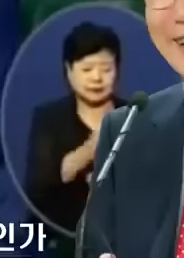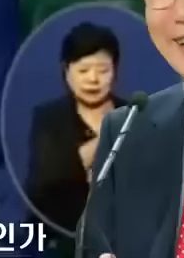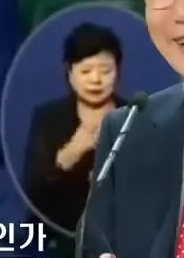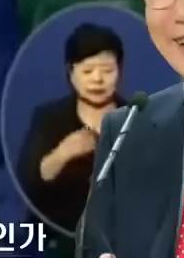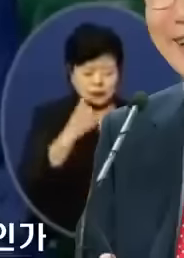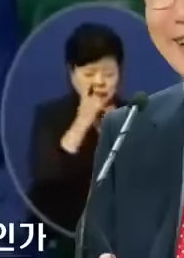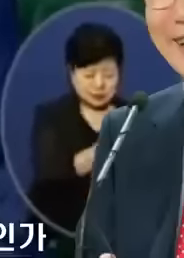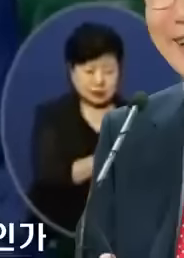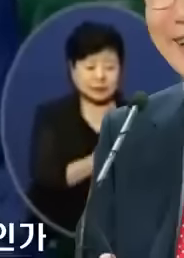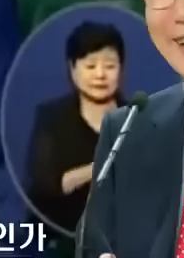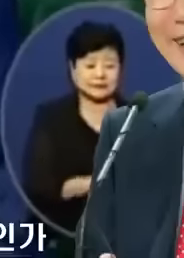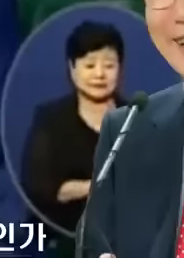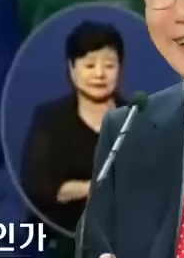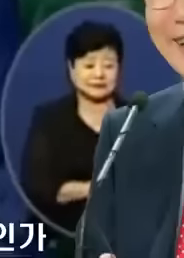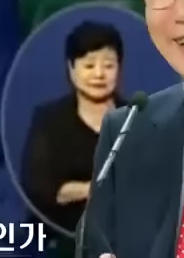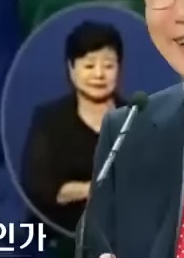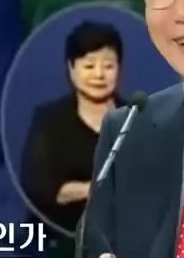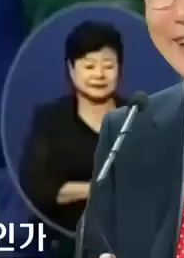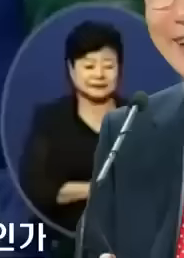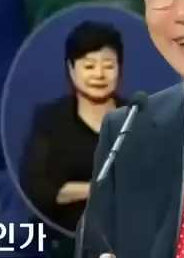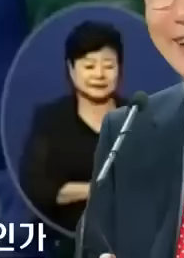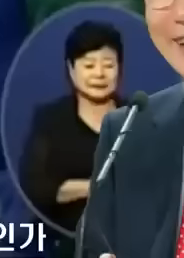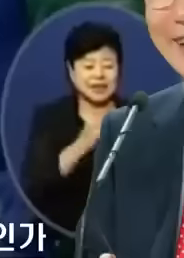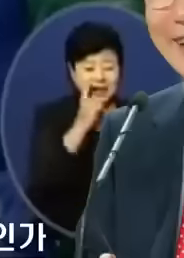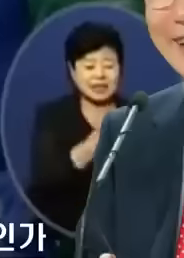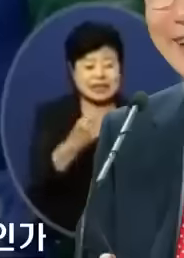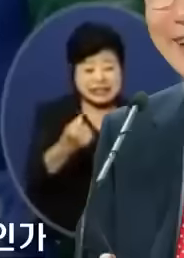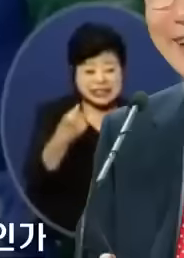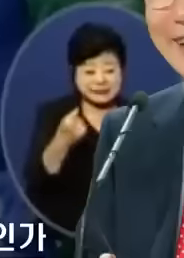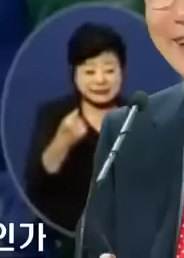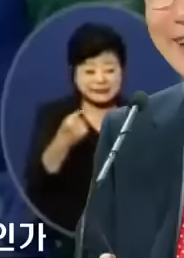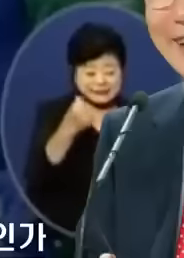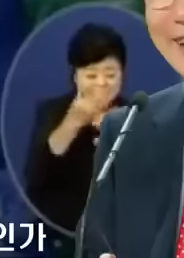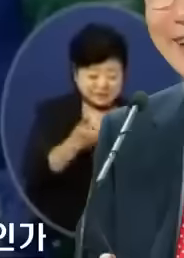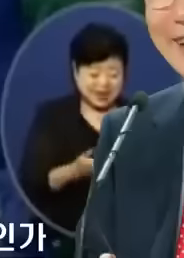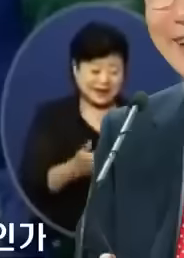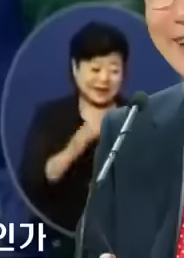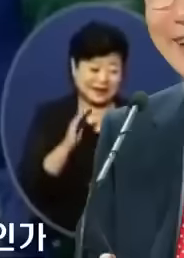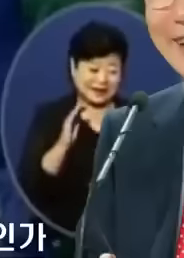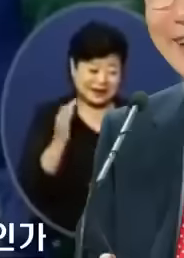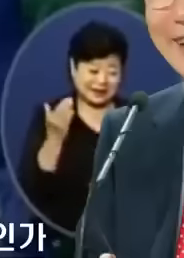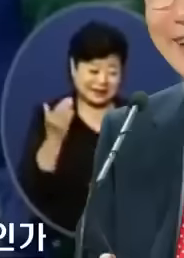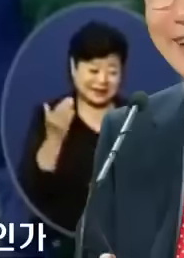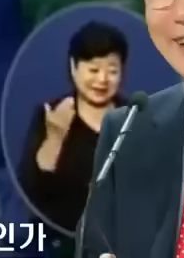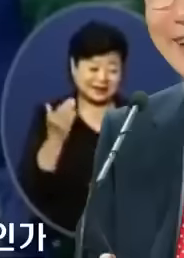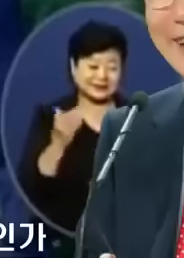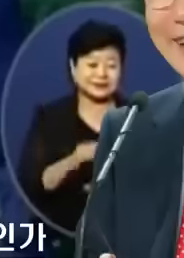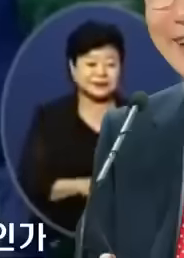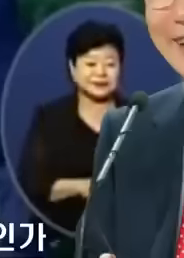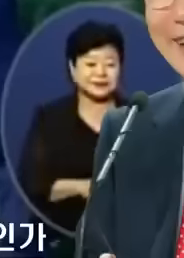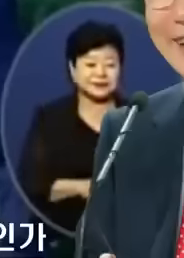능력히 이기게 되는 것입니다. 이길 힘을 받는 것이